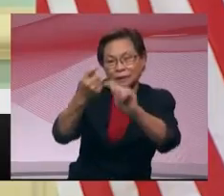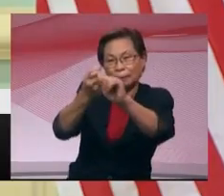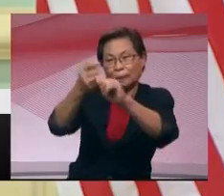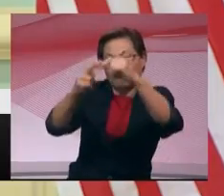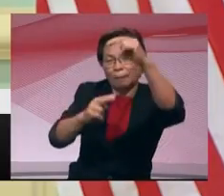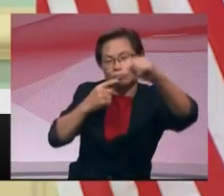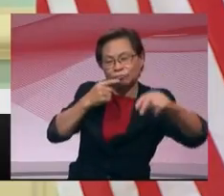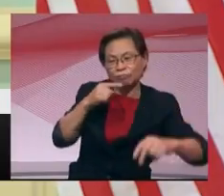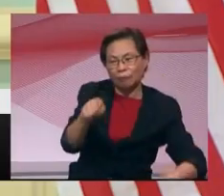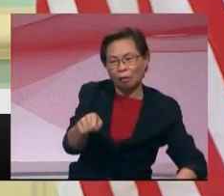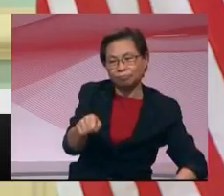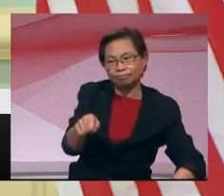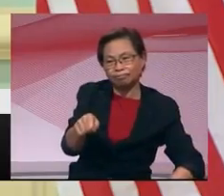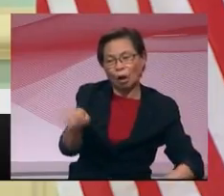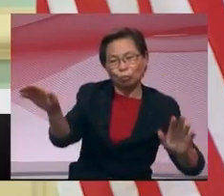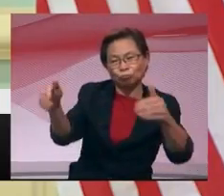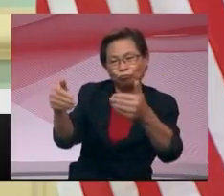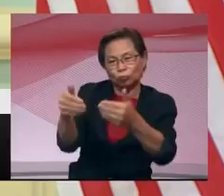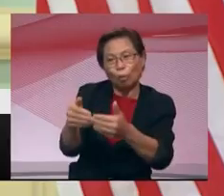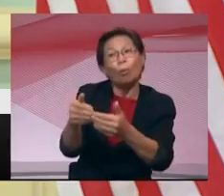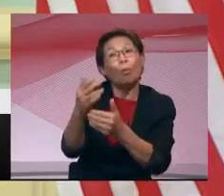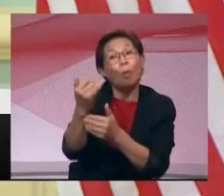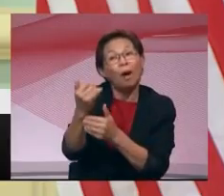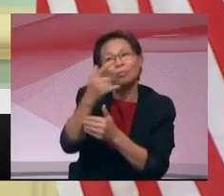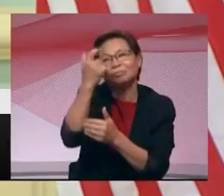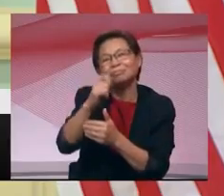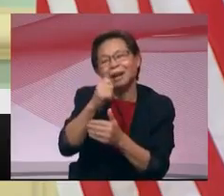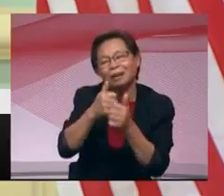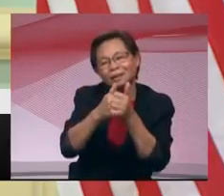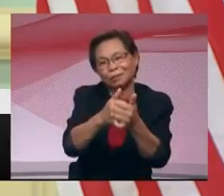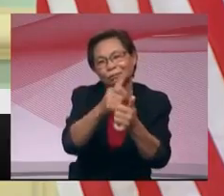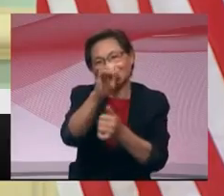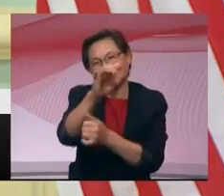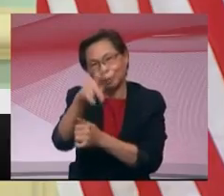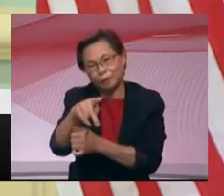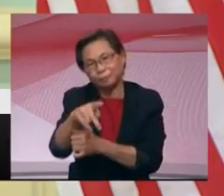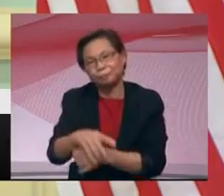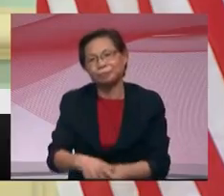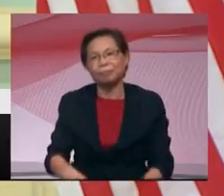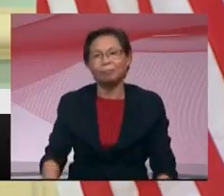diarah tutup kerana tidak mematuhi SOP.